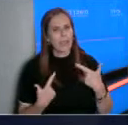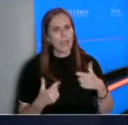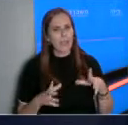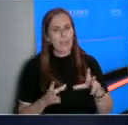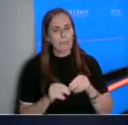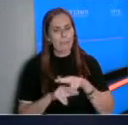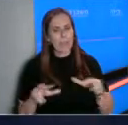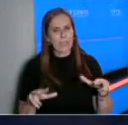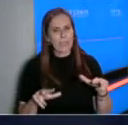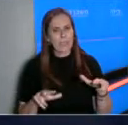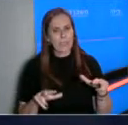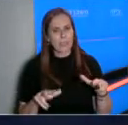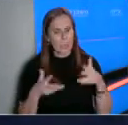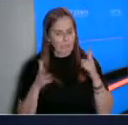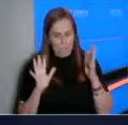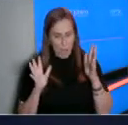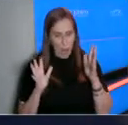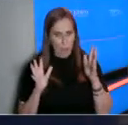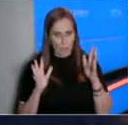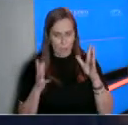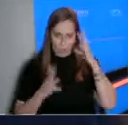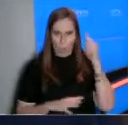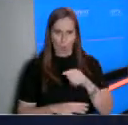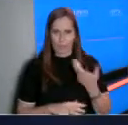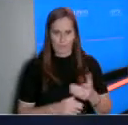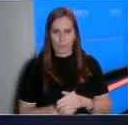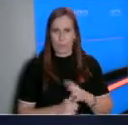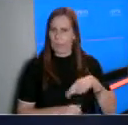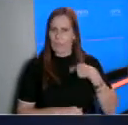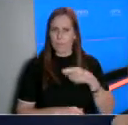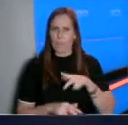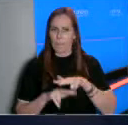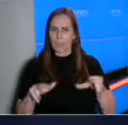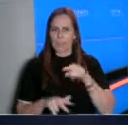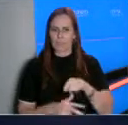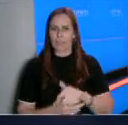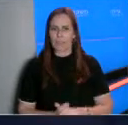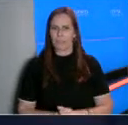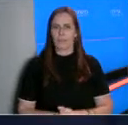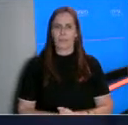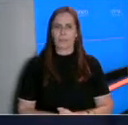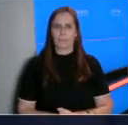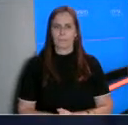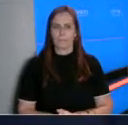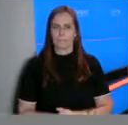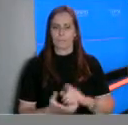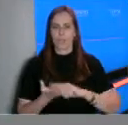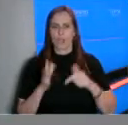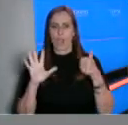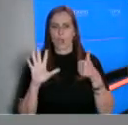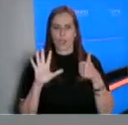תחת המצב המאוד מוטרף הזה? כמה זמן את נמצאת במצב הזה? חצי